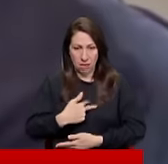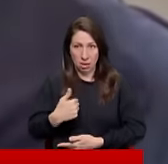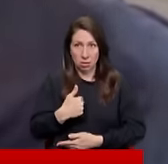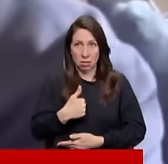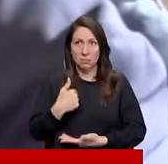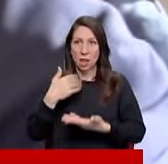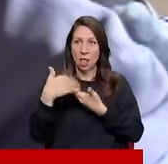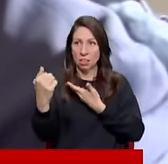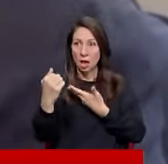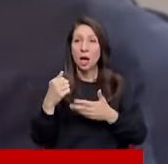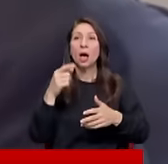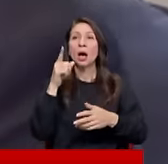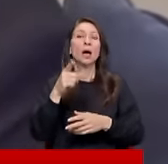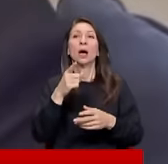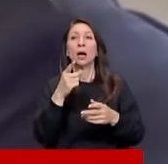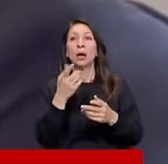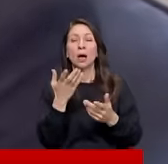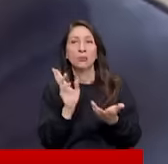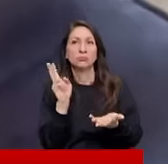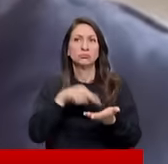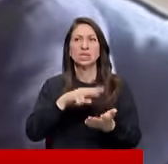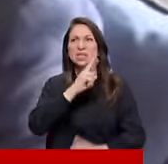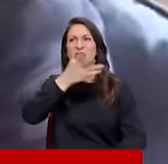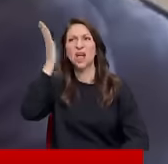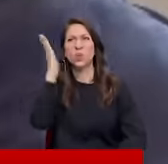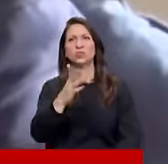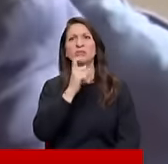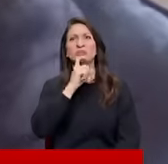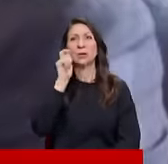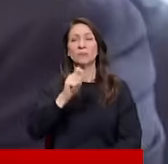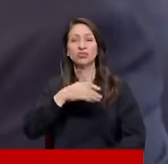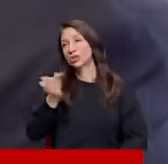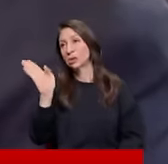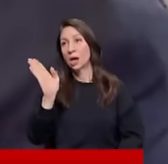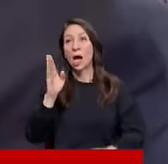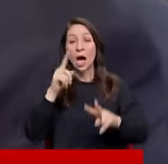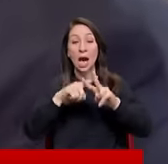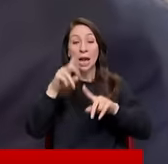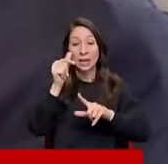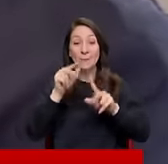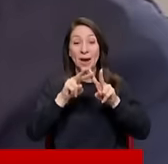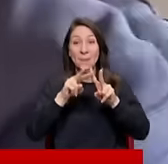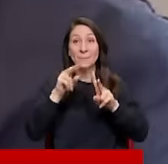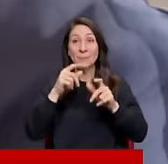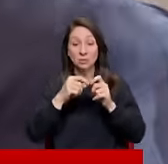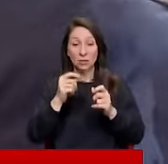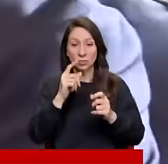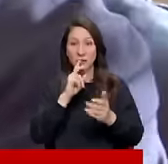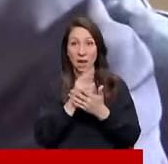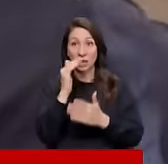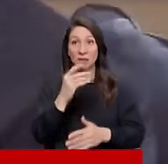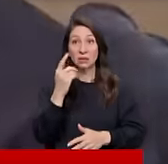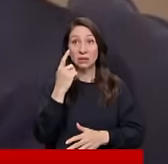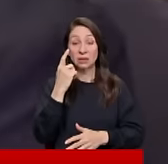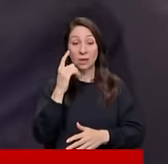elimizden aldılar. Ali Mahir Başar ayağa kalktı ve yazıklar olsun, yanlış yapıyorsunuz dedi, çıktı. Ali Mahir Başar hakkında fezleke geldi. Devlet